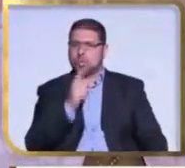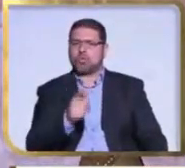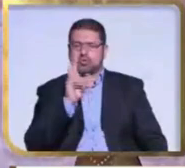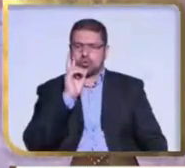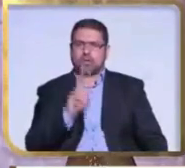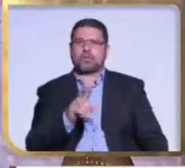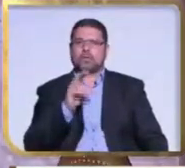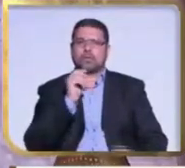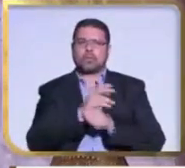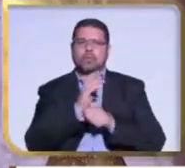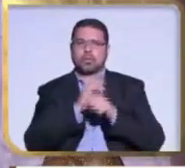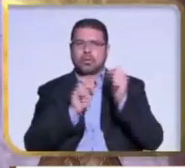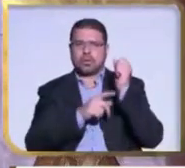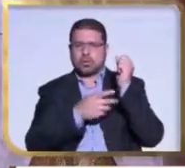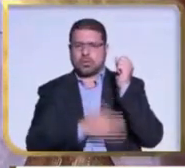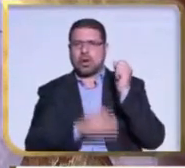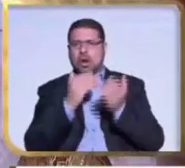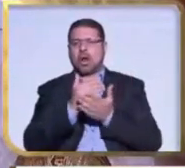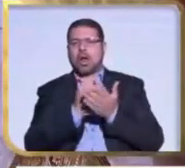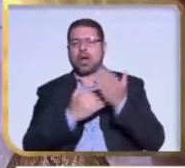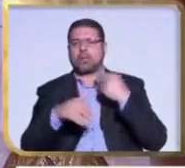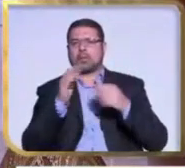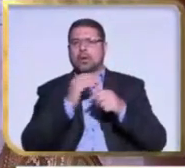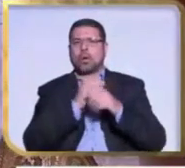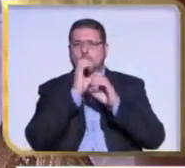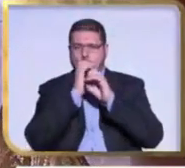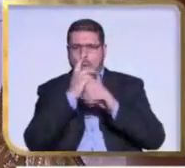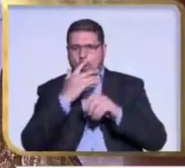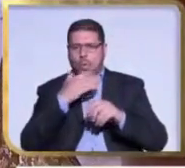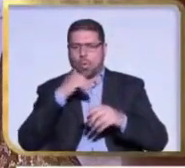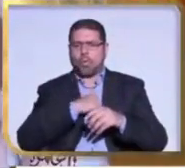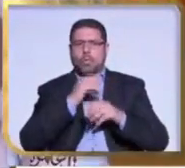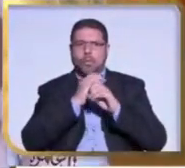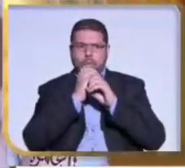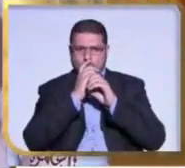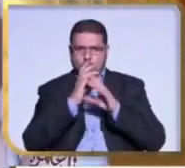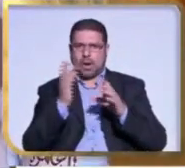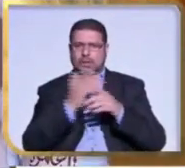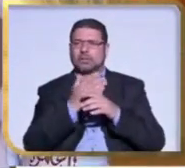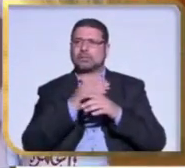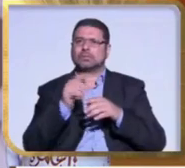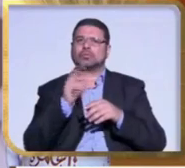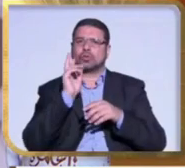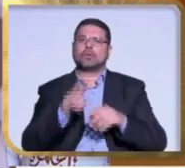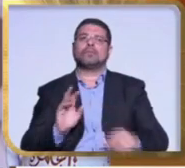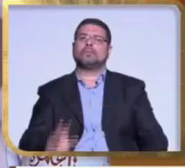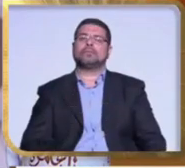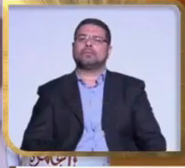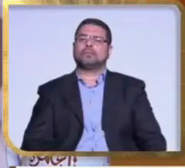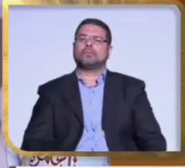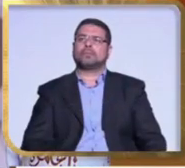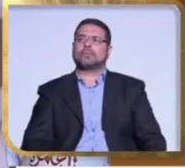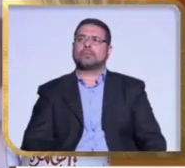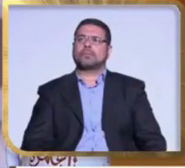ان يجوز عندهم الاجهاض قبل نفخ الروح مطلقا مطلقا يعني لاي سبب انا شايفه ف